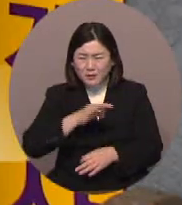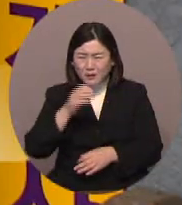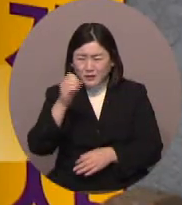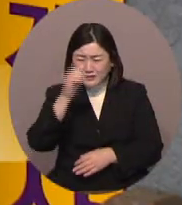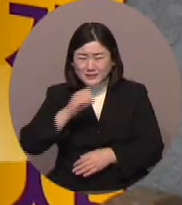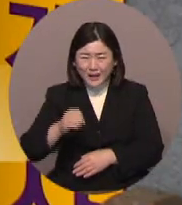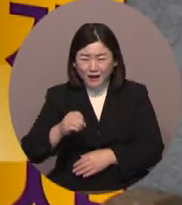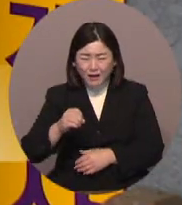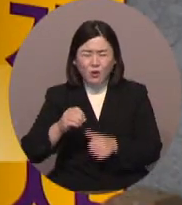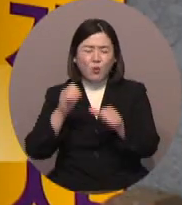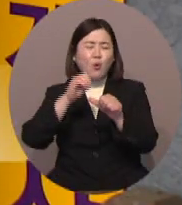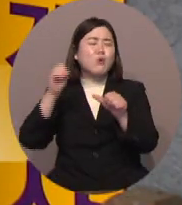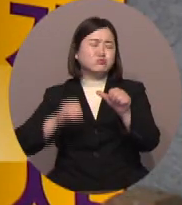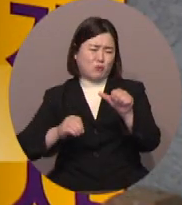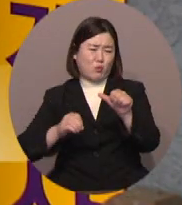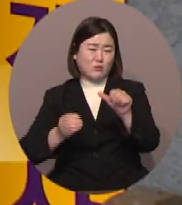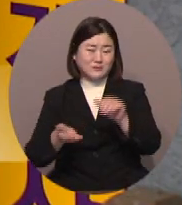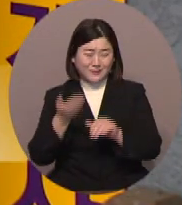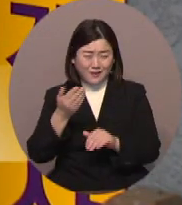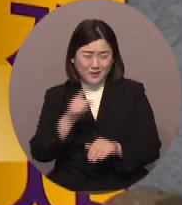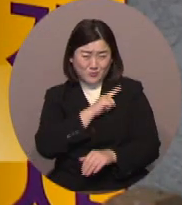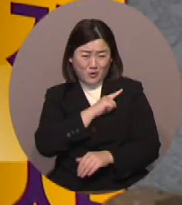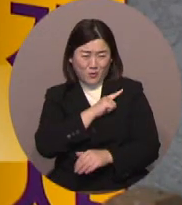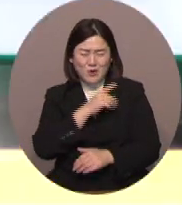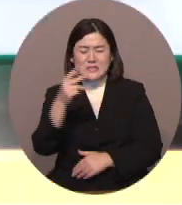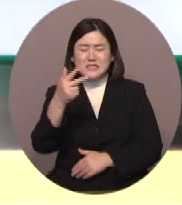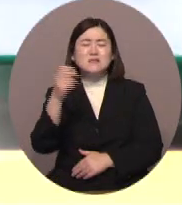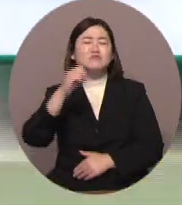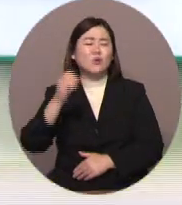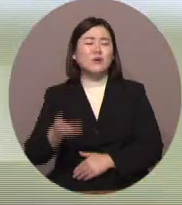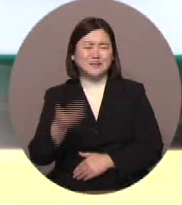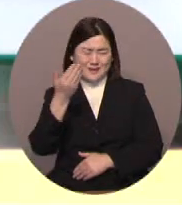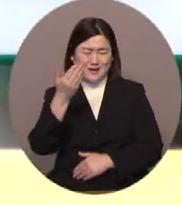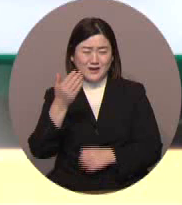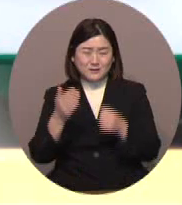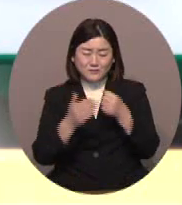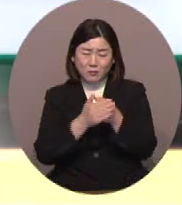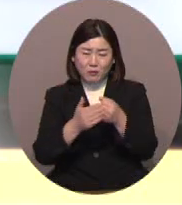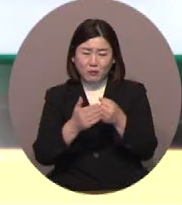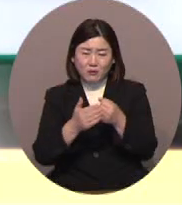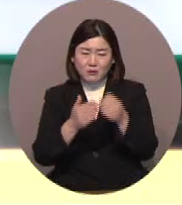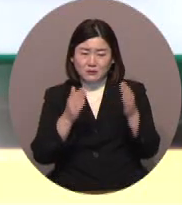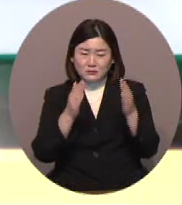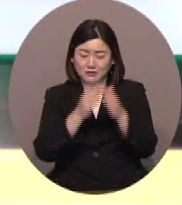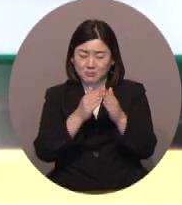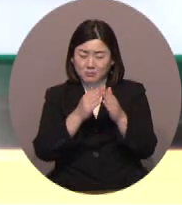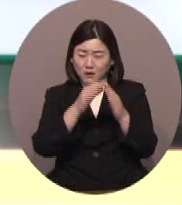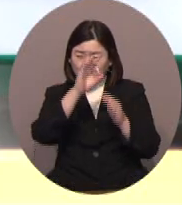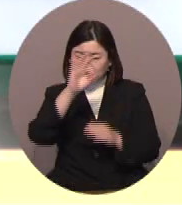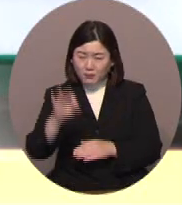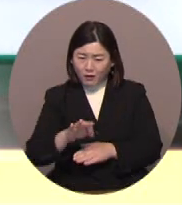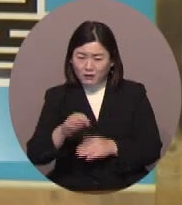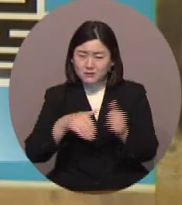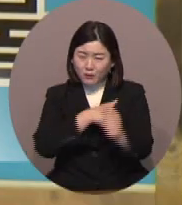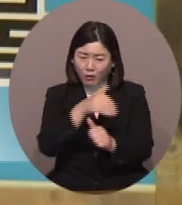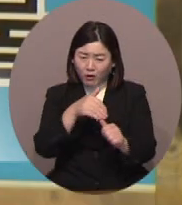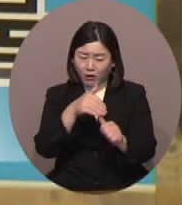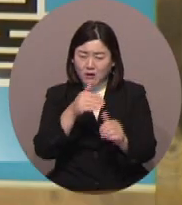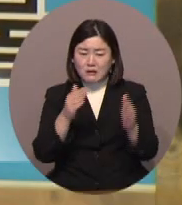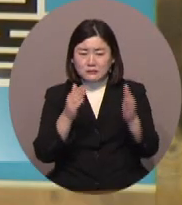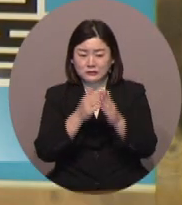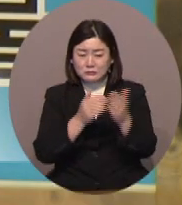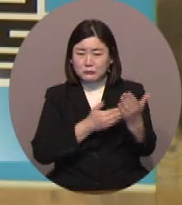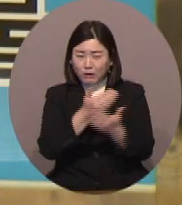평균 금리가 연 5% 초반, 최고금리는 연 7% 중반대까지 치솟고 주택 가격 하락이 이어지는 상황에서